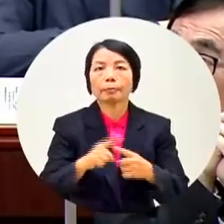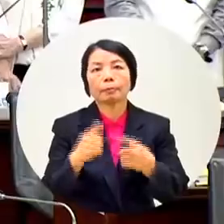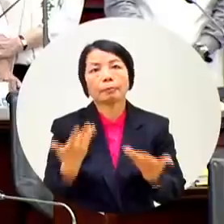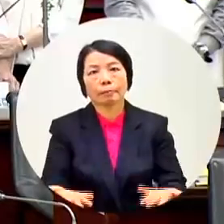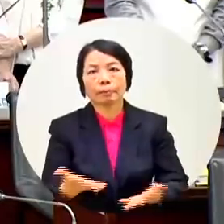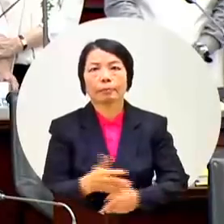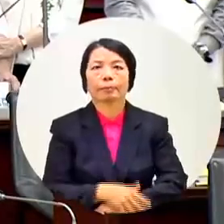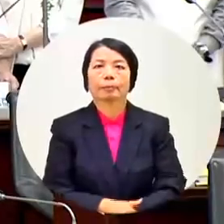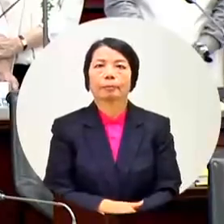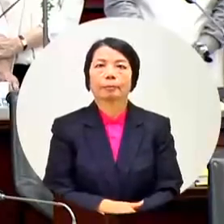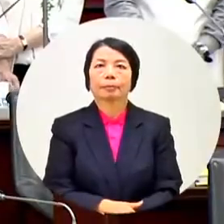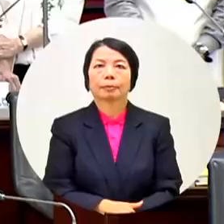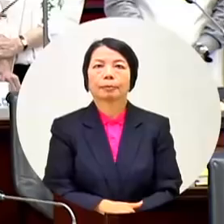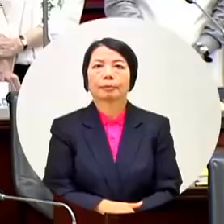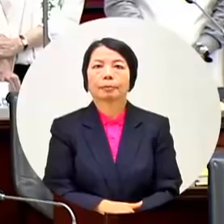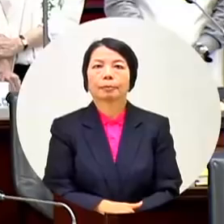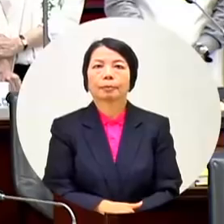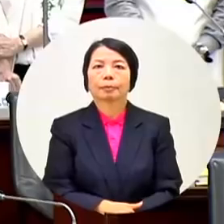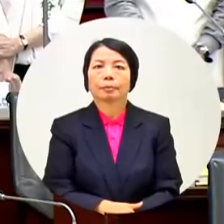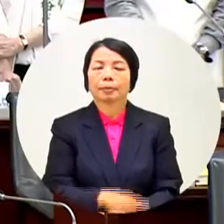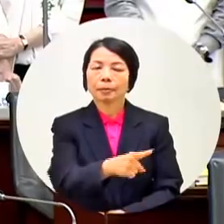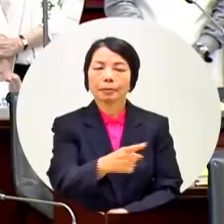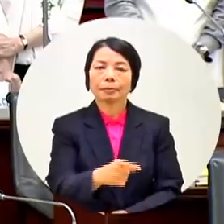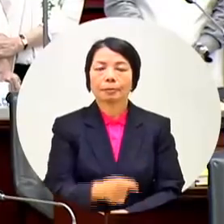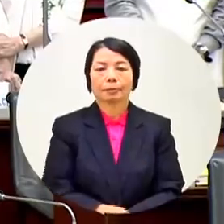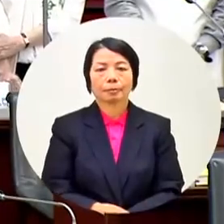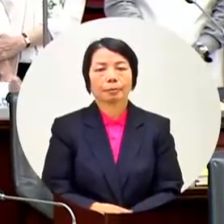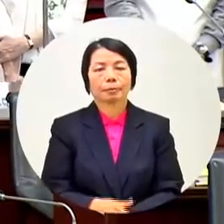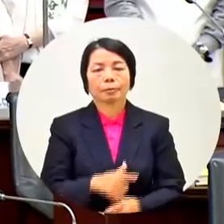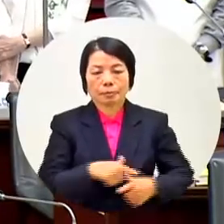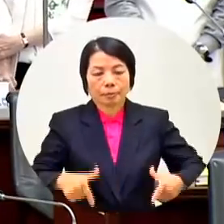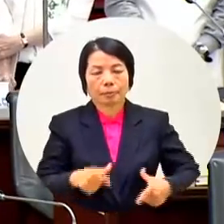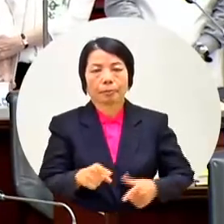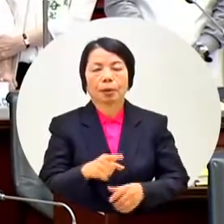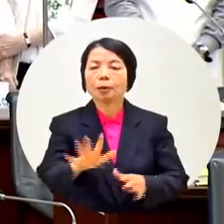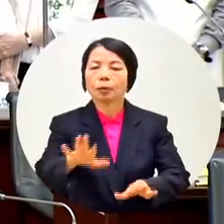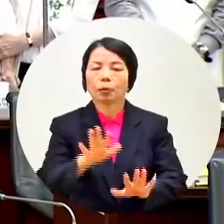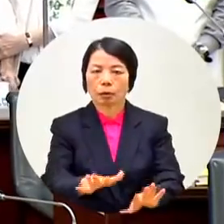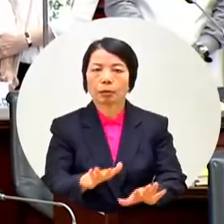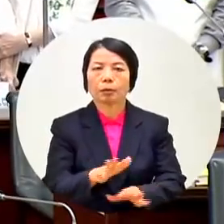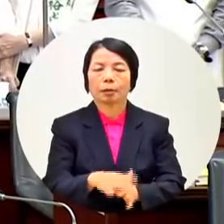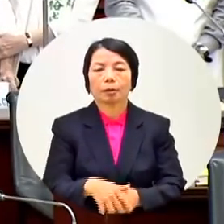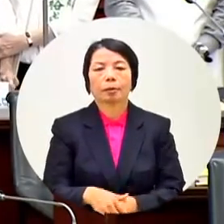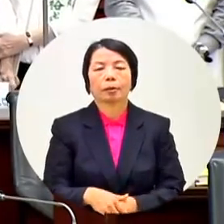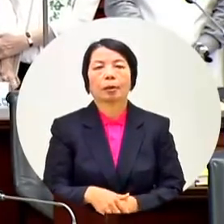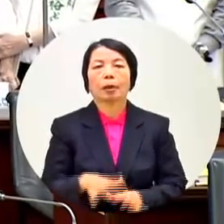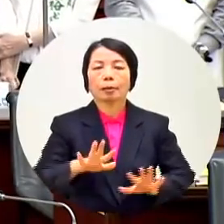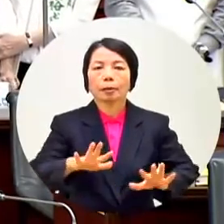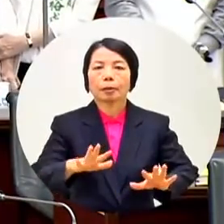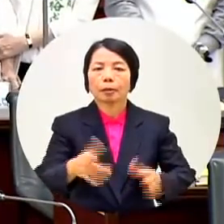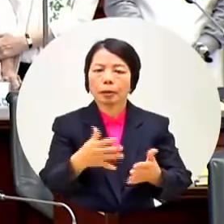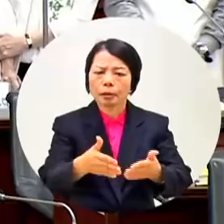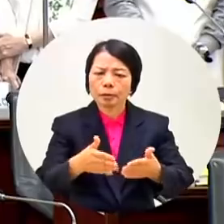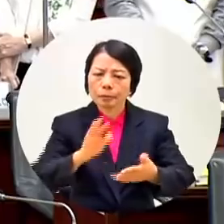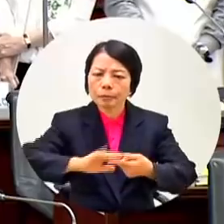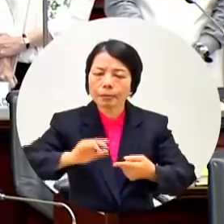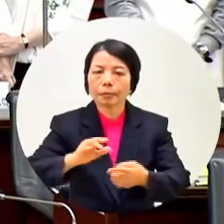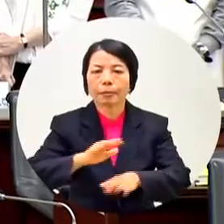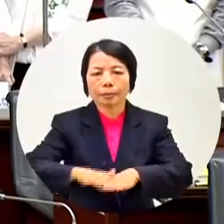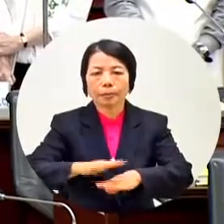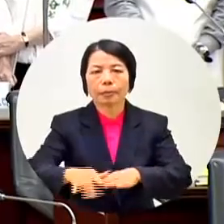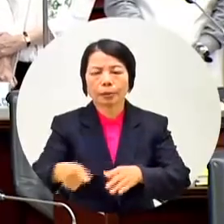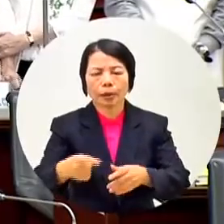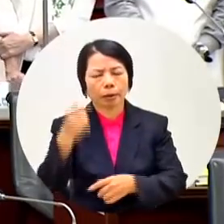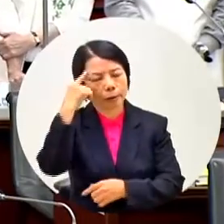你敢承诺吗？ 这个数字是你先听我说完。 你敢承诺吗？ 你的定义跟我定义小可不太一样。 无啦，你这你的你的机票，你的